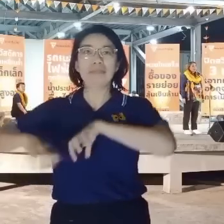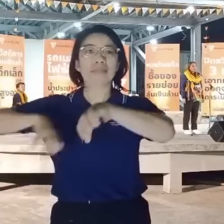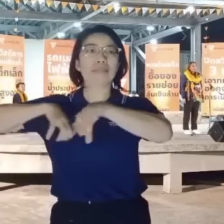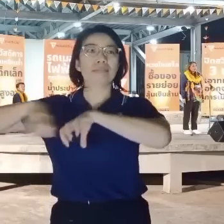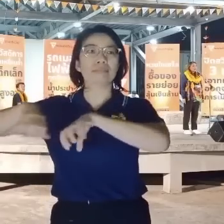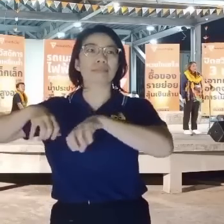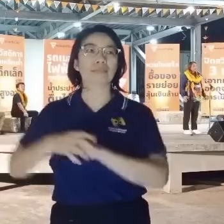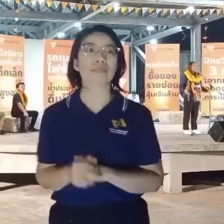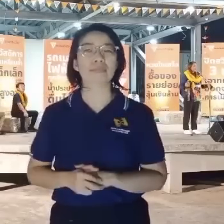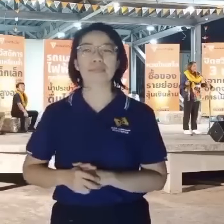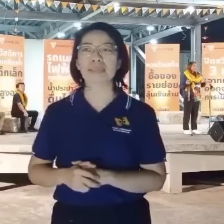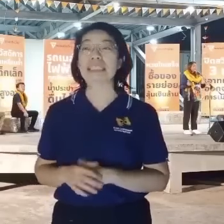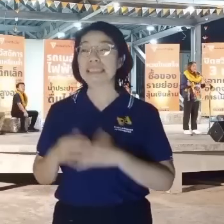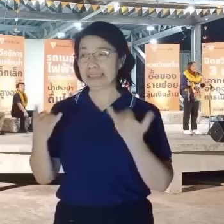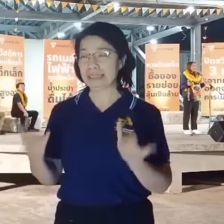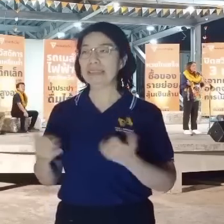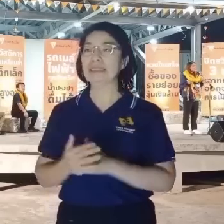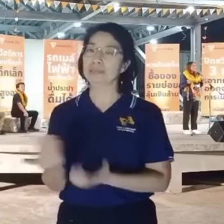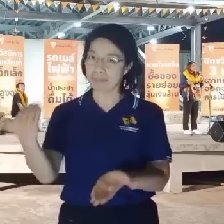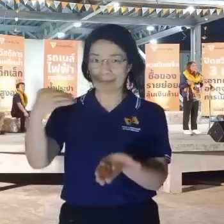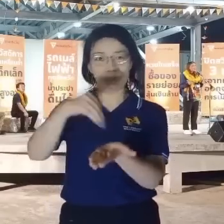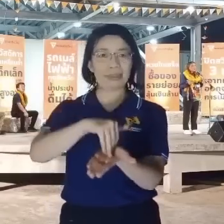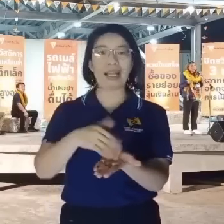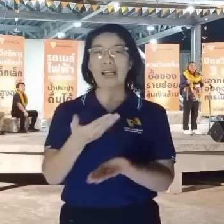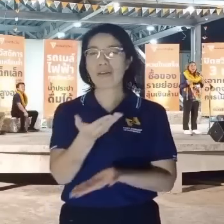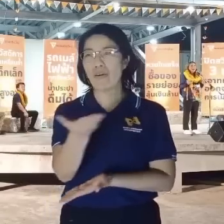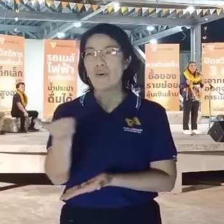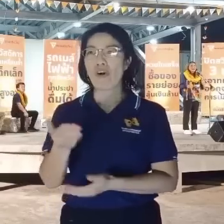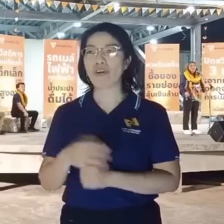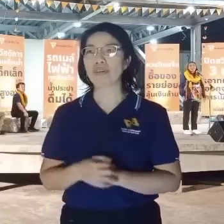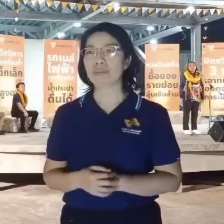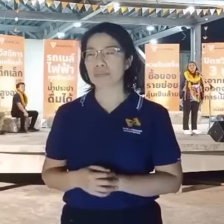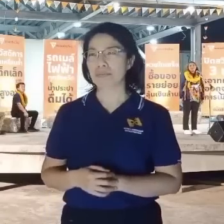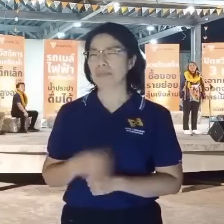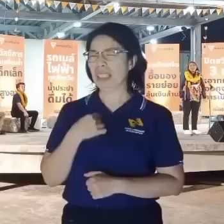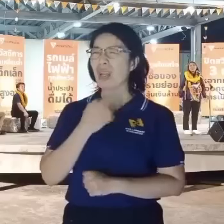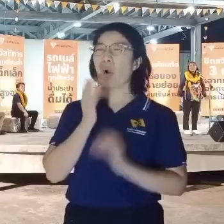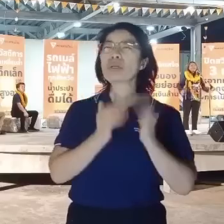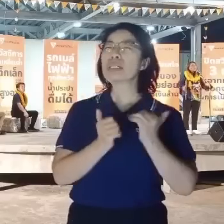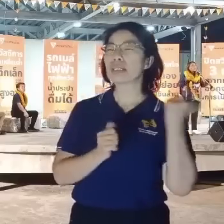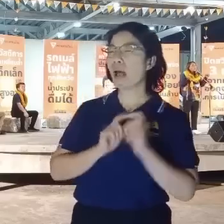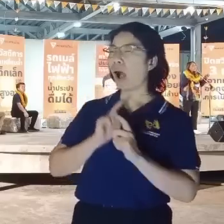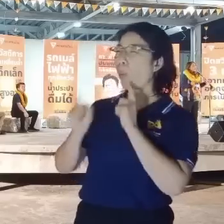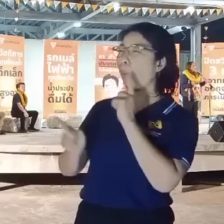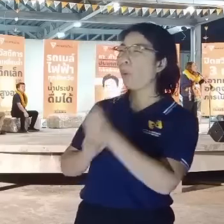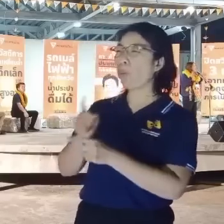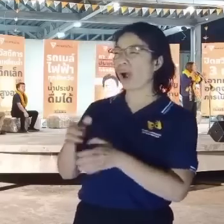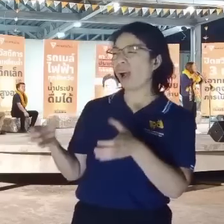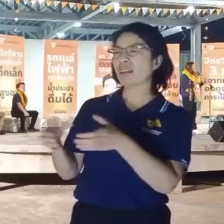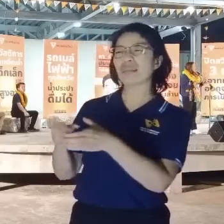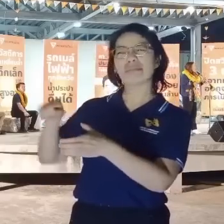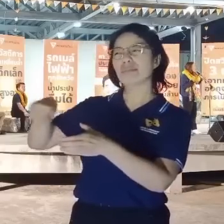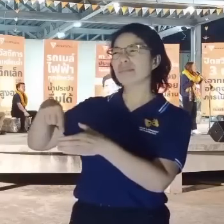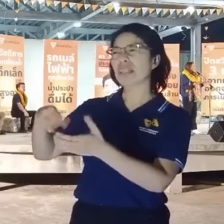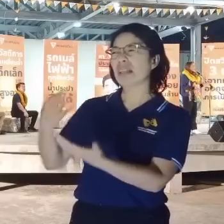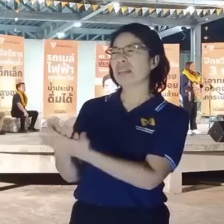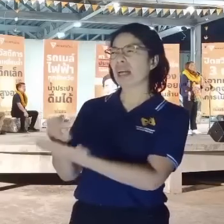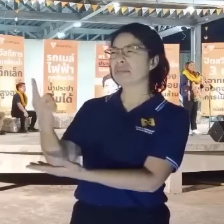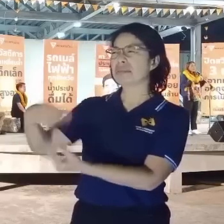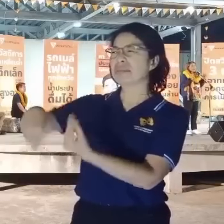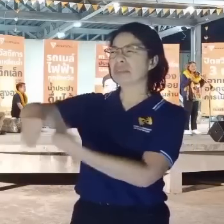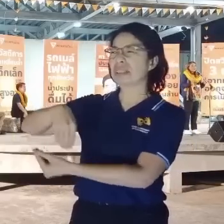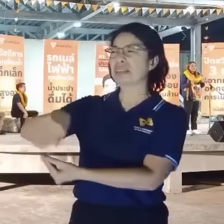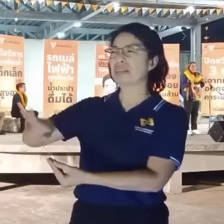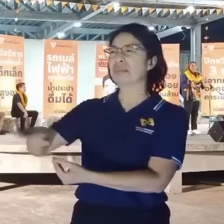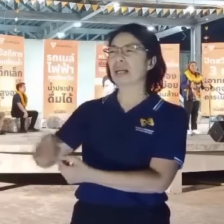ารและอีกครั้งที่เราได้ยินเสียงปรามาสว่าทีมเศรษฐกิจพรรคก้าว